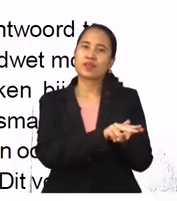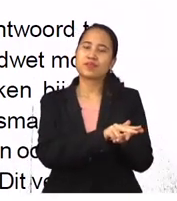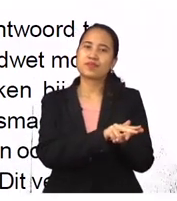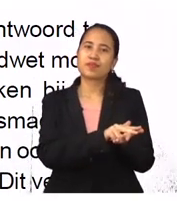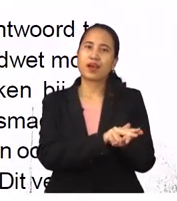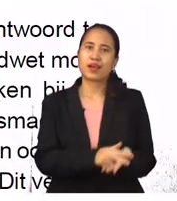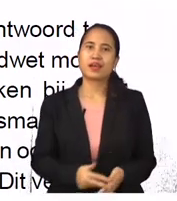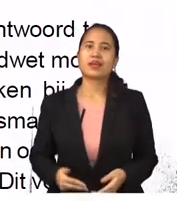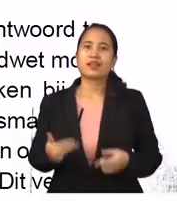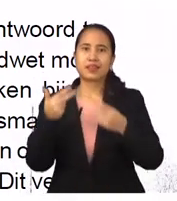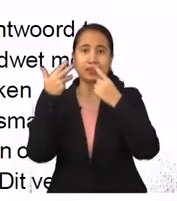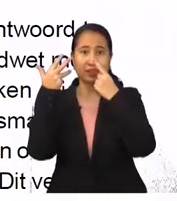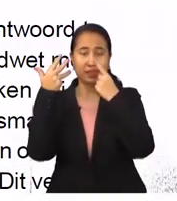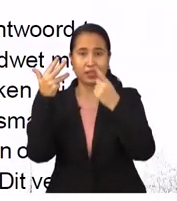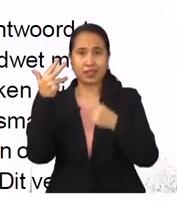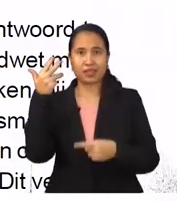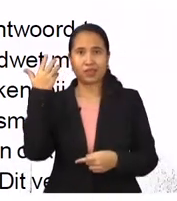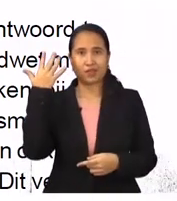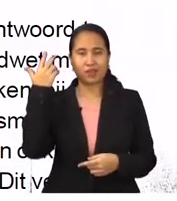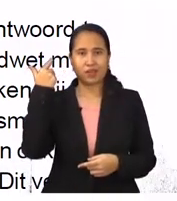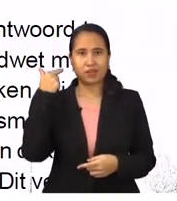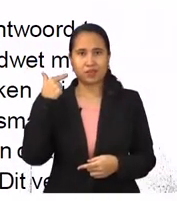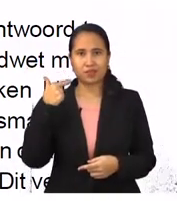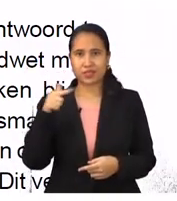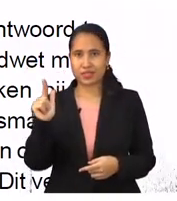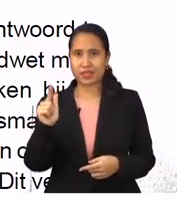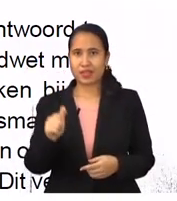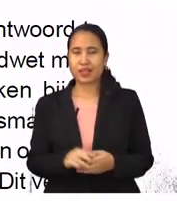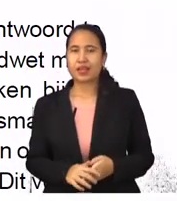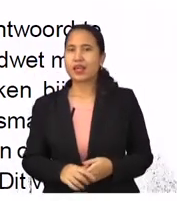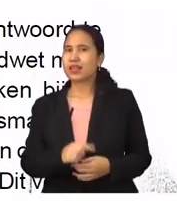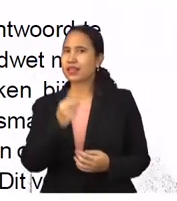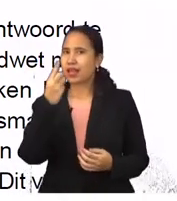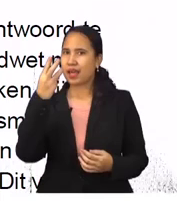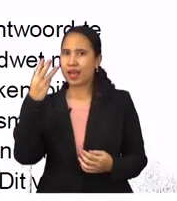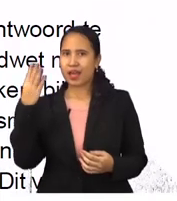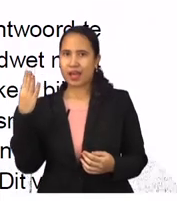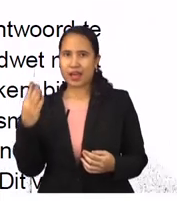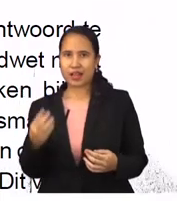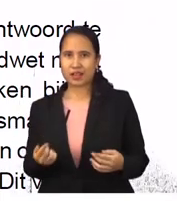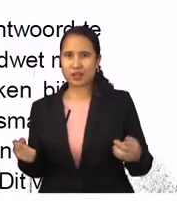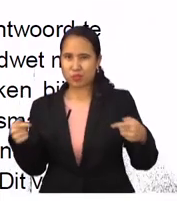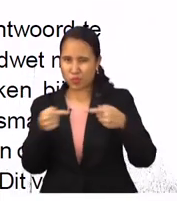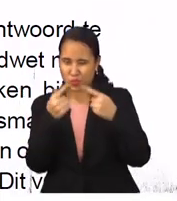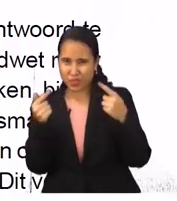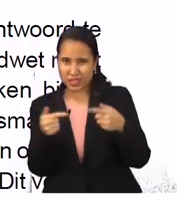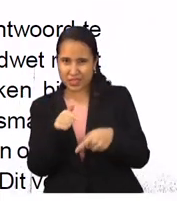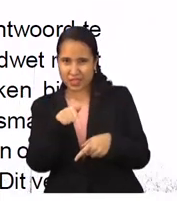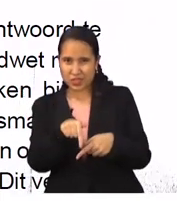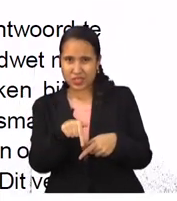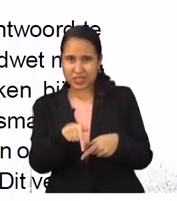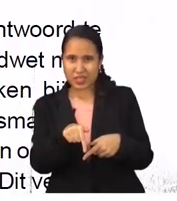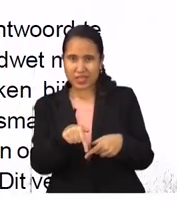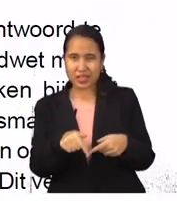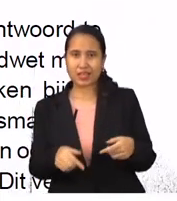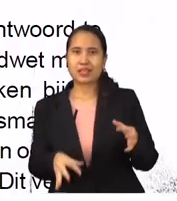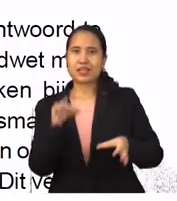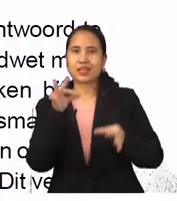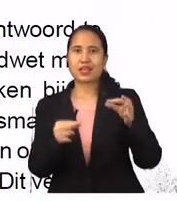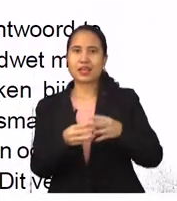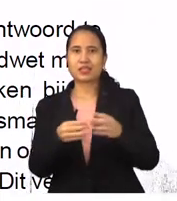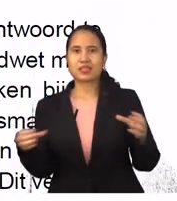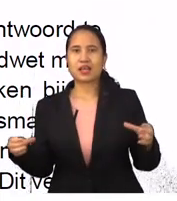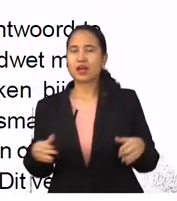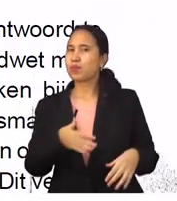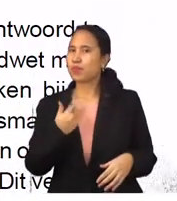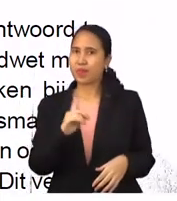de tussenkomst in rechtszaken en elke inmenging in rechtszaken verboden zijn. In tegenstelling tot de staatsregeling